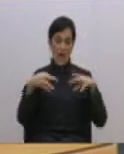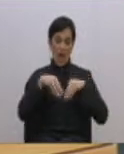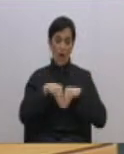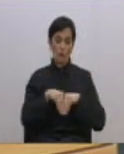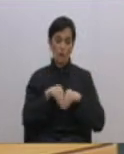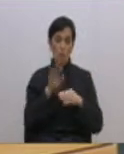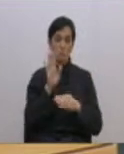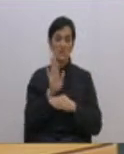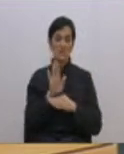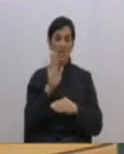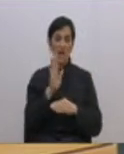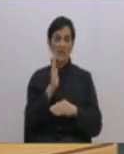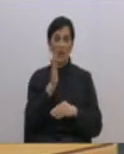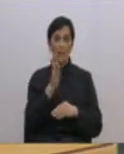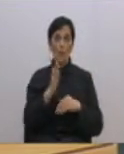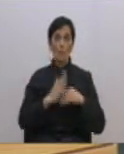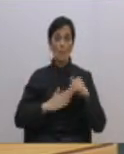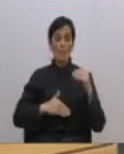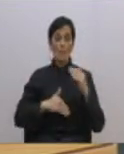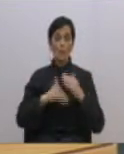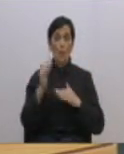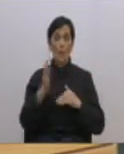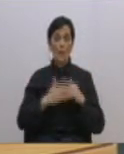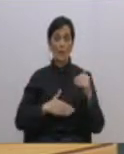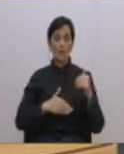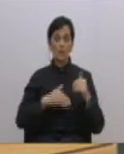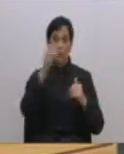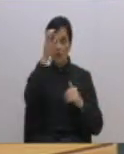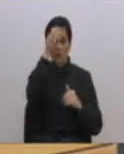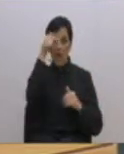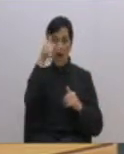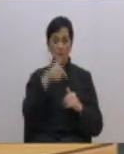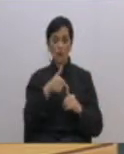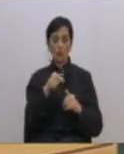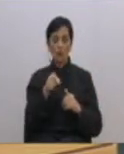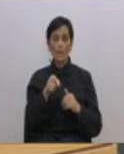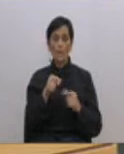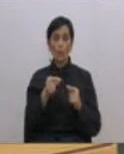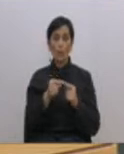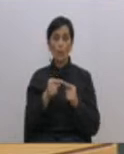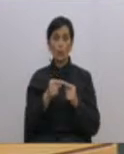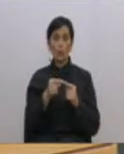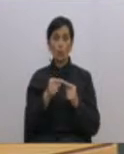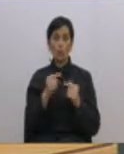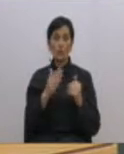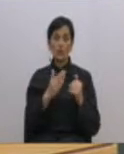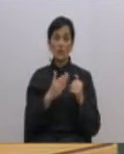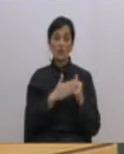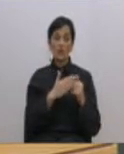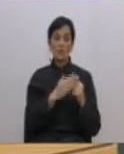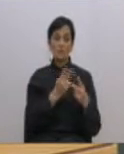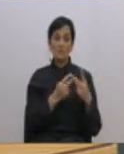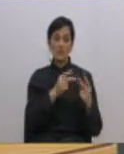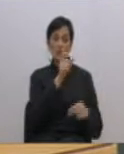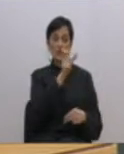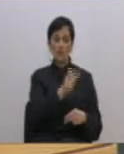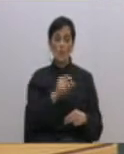ბრძანება გამოიცემა, რომელიც პროფესიული განათლების კუთხით მსჯავრდებულთა და ბრალდებულთა